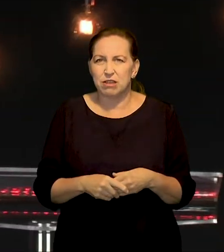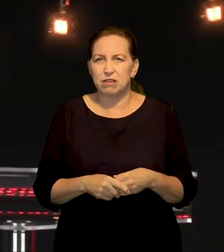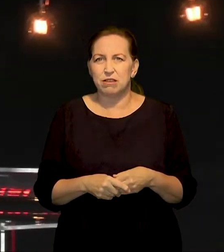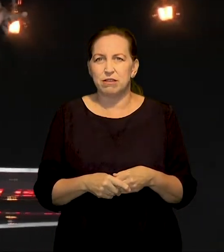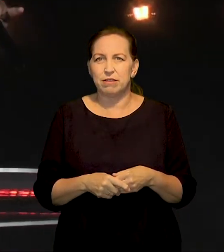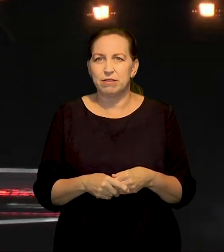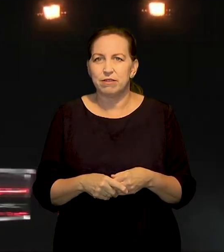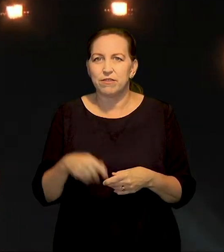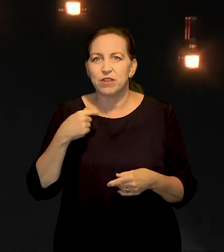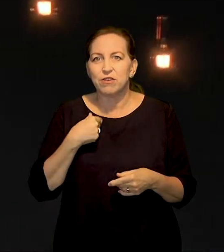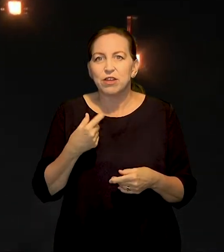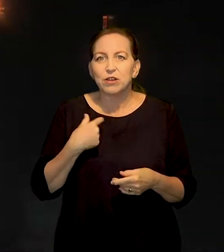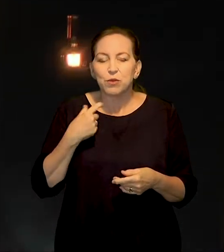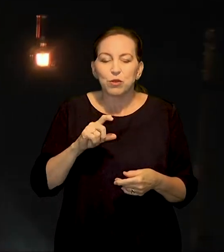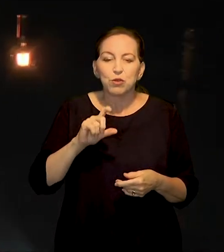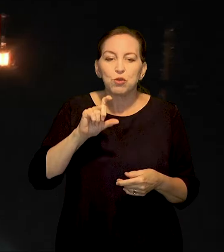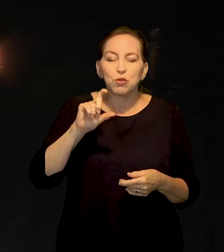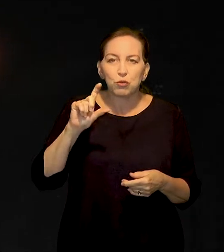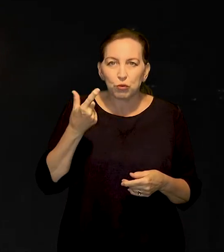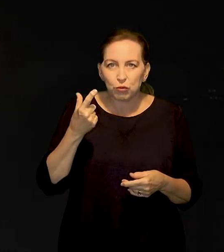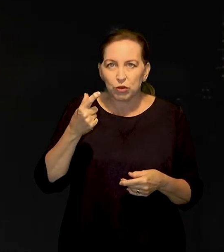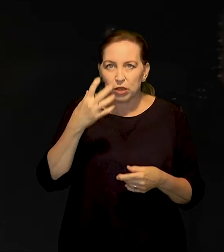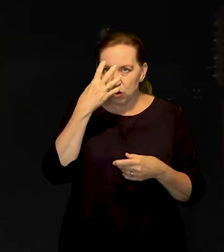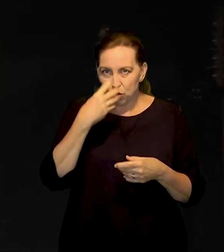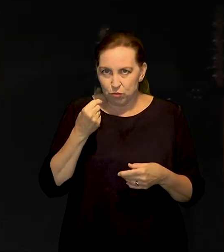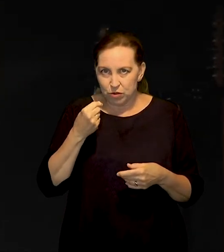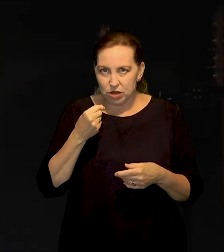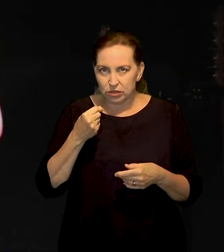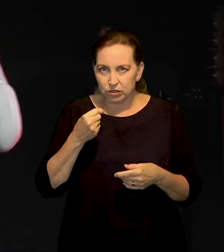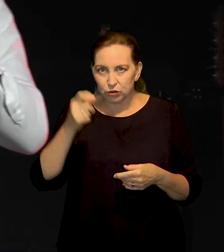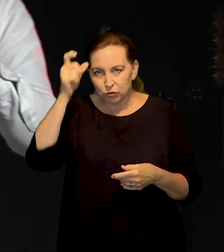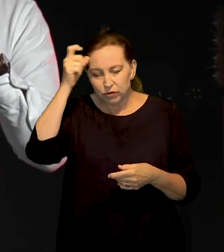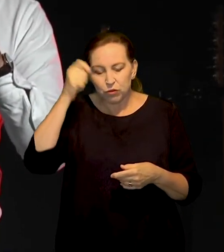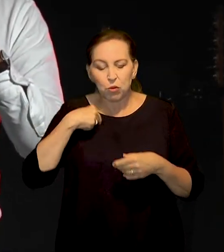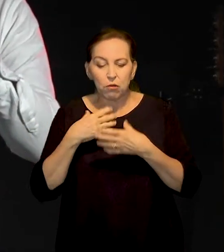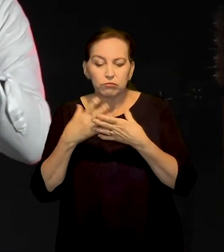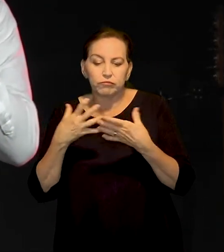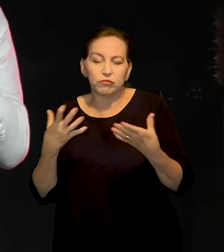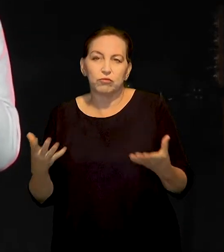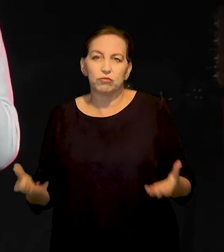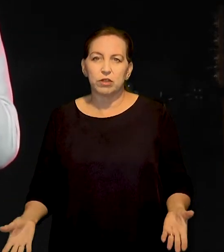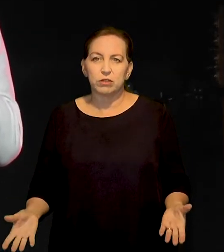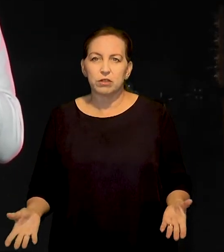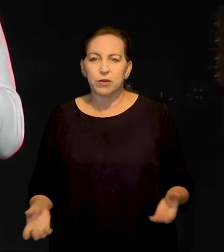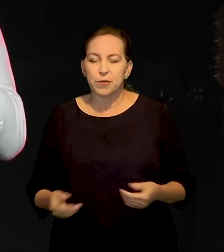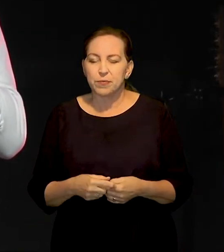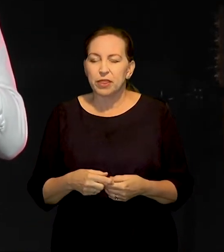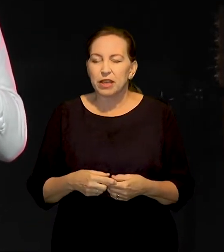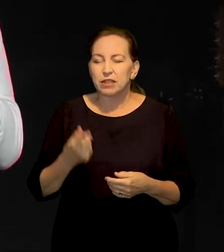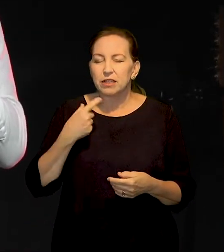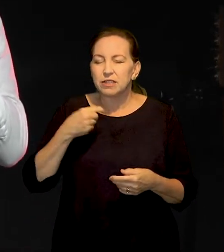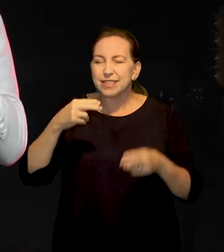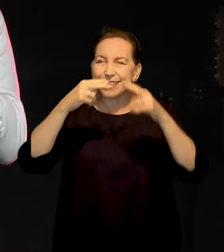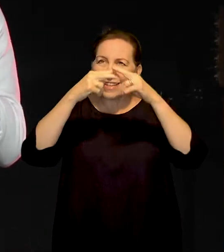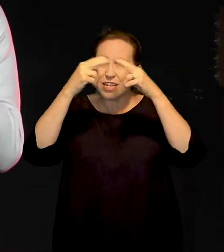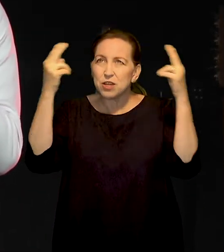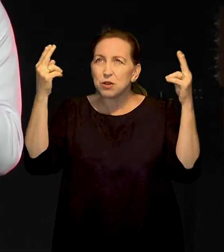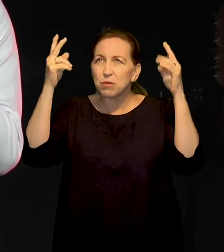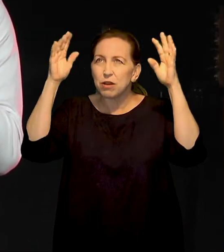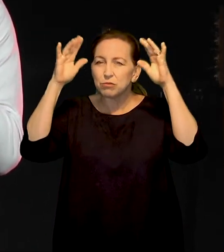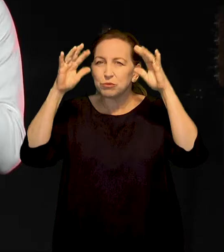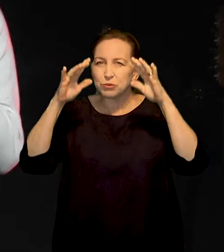obraz człowieka, który ma rozłożone ręce i nagle coś z nieba, taki pył z nieba